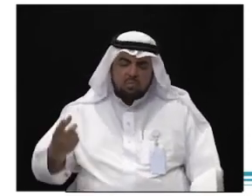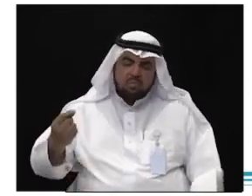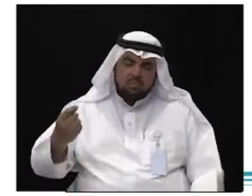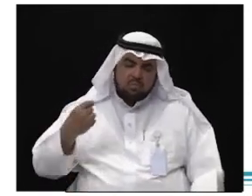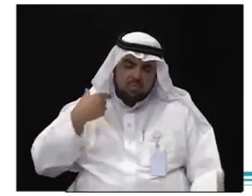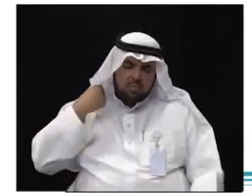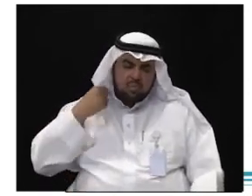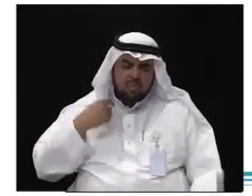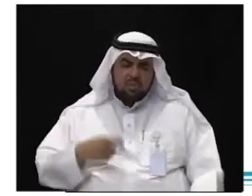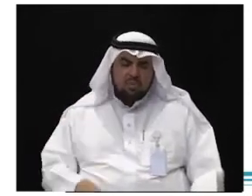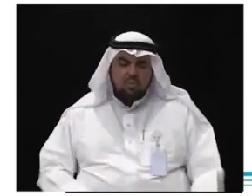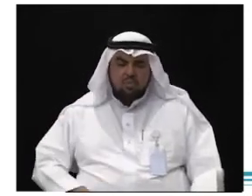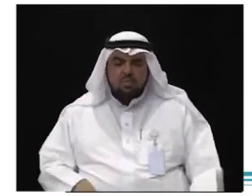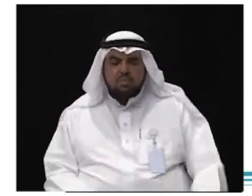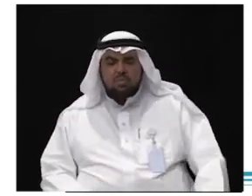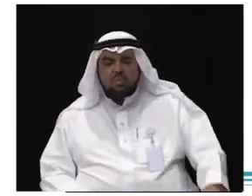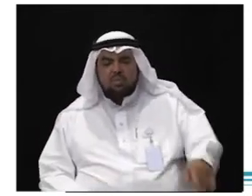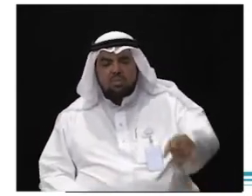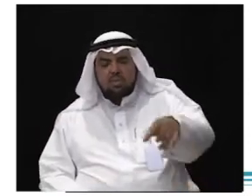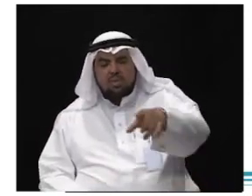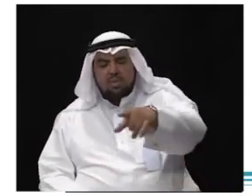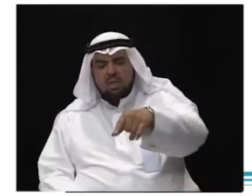أحسنتم، إن الـ